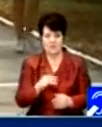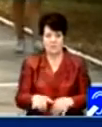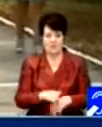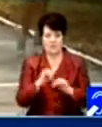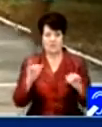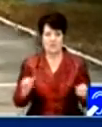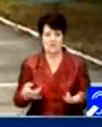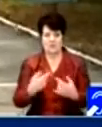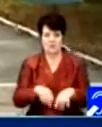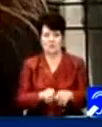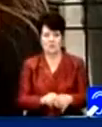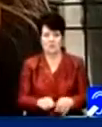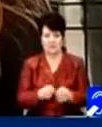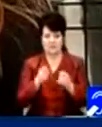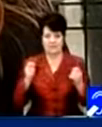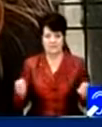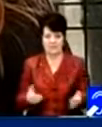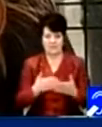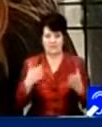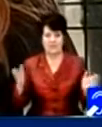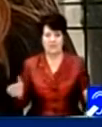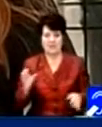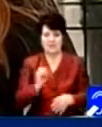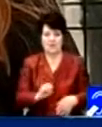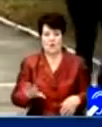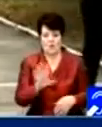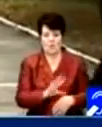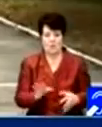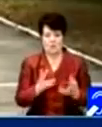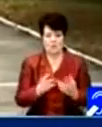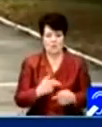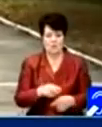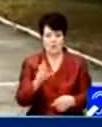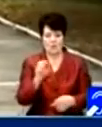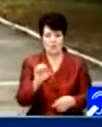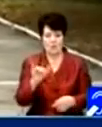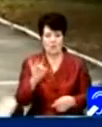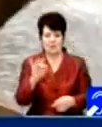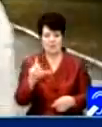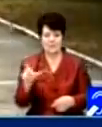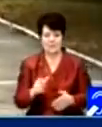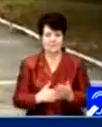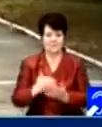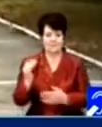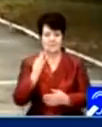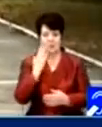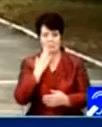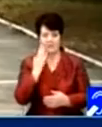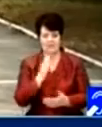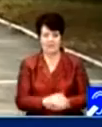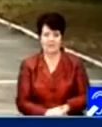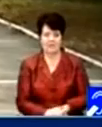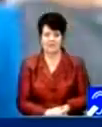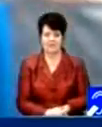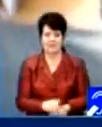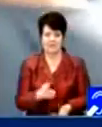totodată, se deschide mai larg ușa în Europa, iar numărul de burse în România crește respectiv, practic,